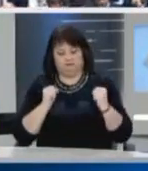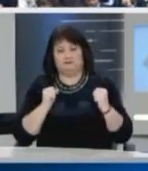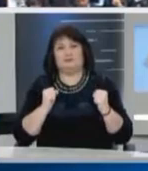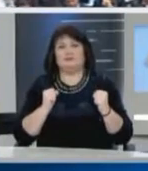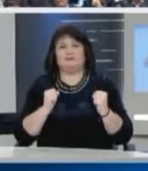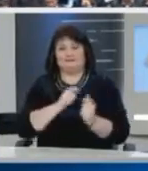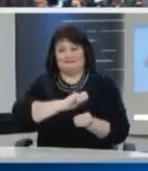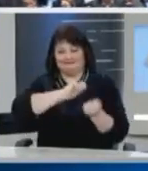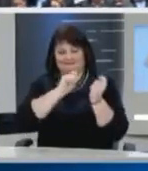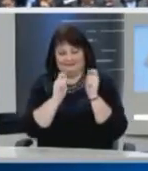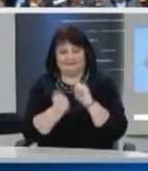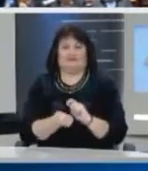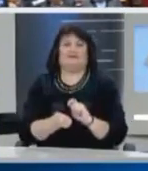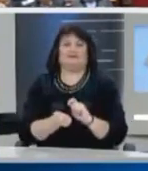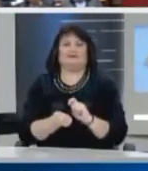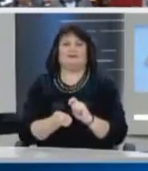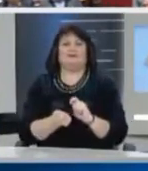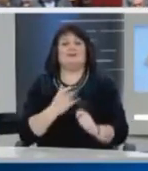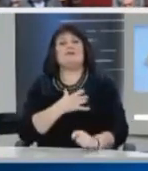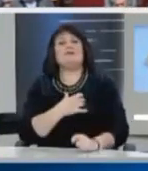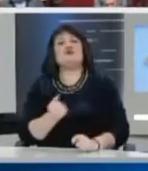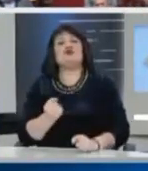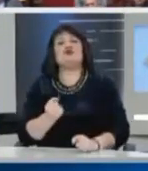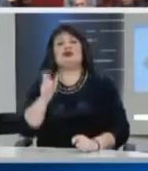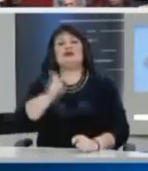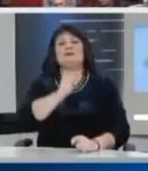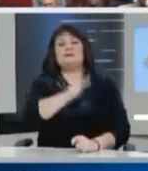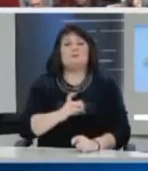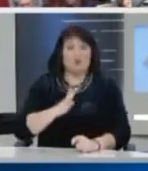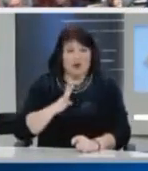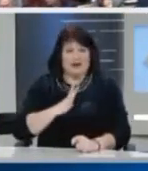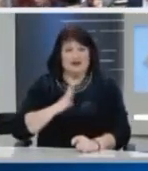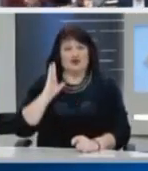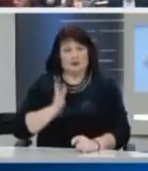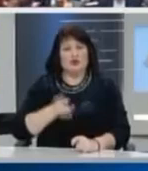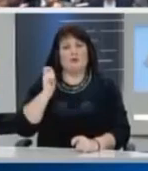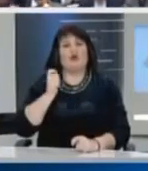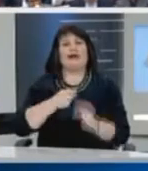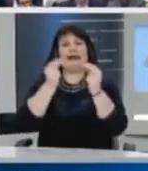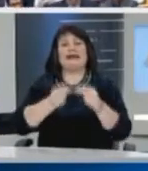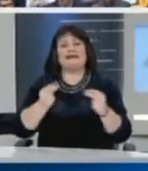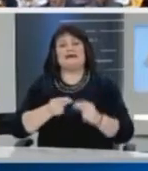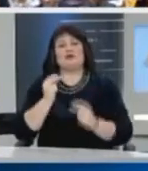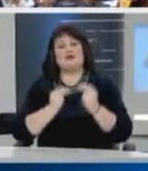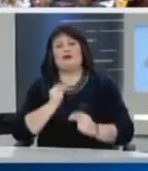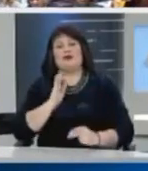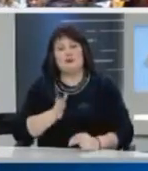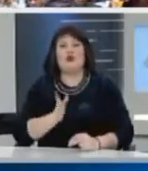να αποκαταστήσουμε την εμπιστοσύνη των πολιτών στη δυνατότητα της πολιτικής να επιλύει